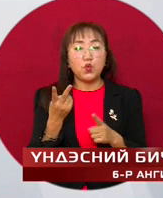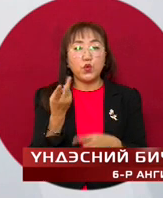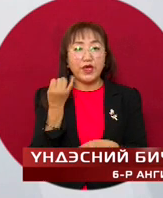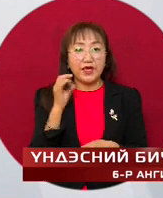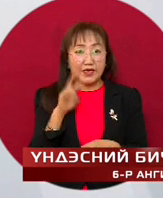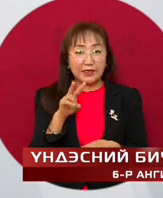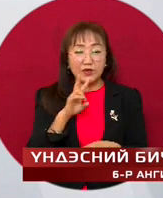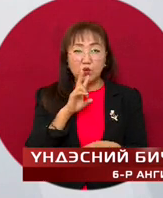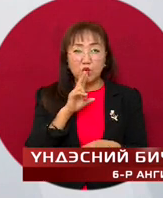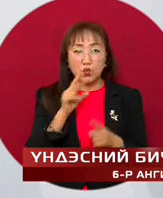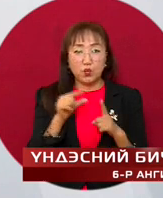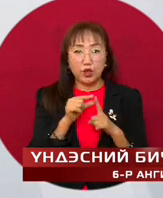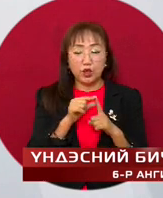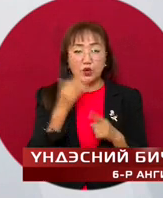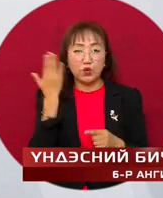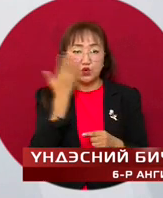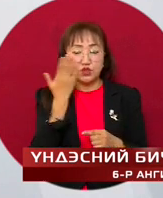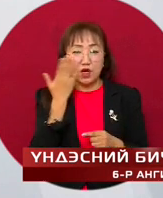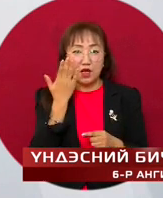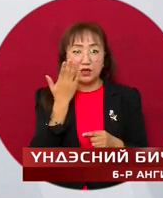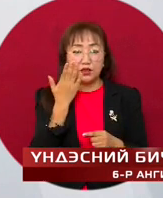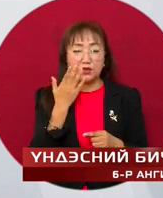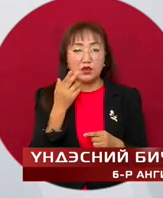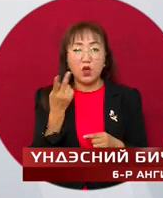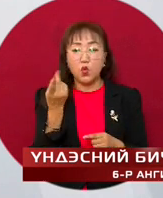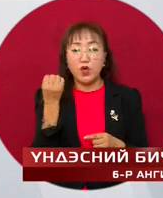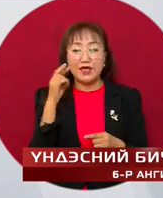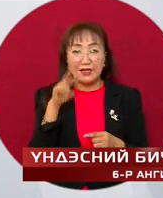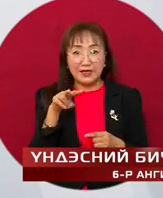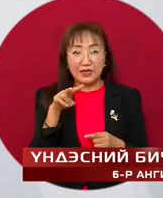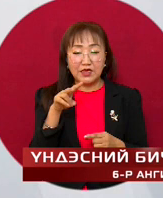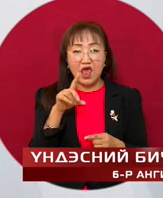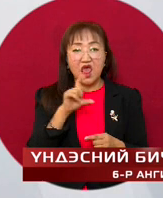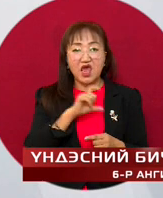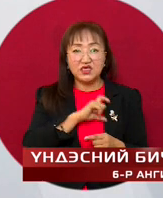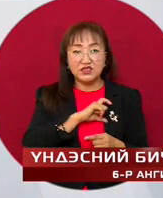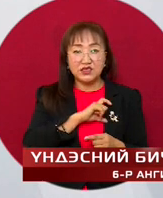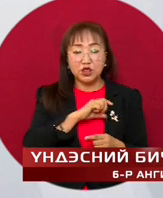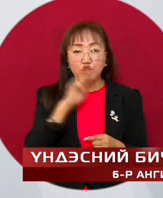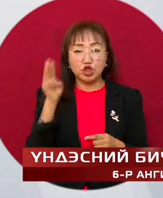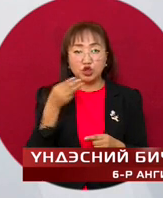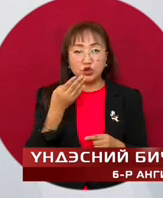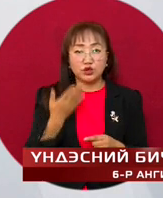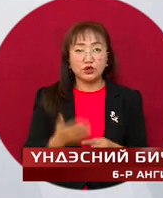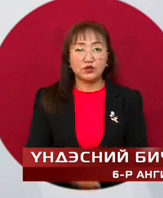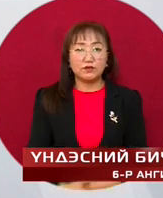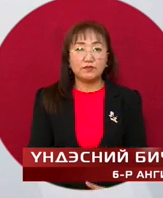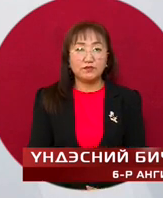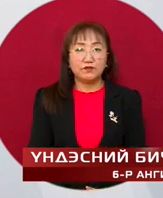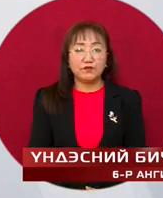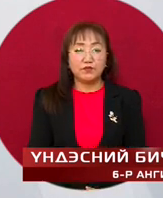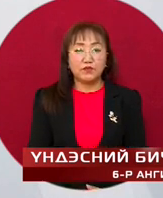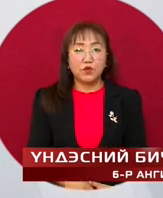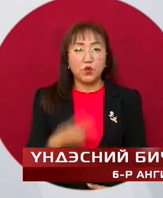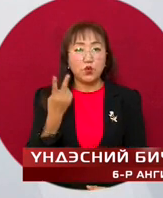бичи. Тэгэхээр үйл үгүүдэн уншиж чаддаг байх хэвээр. За үйлийн утгыг сайн мэдж мэдснээр дараах